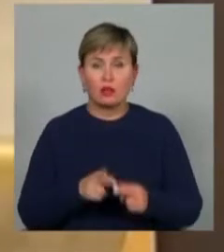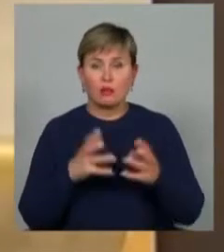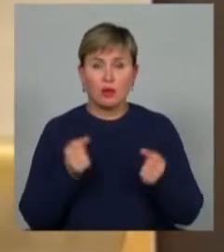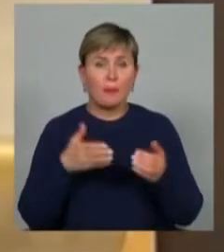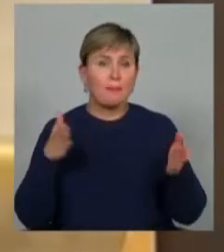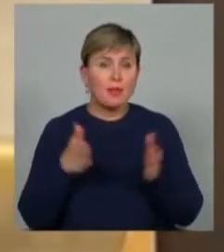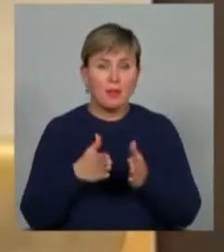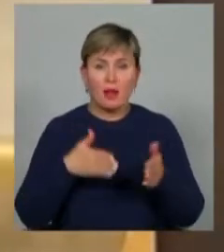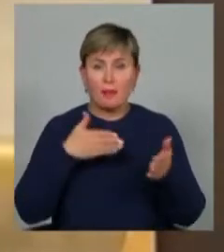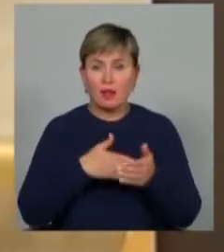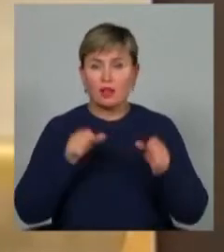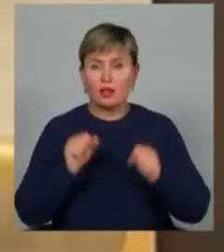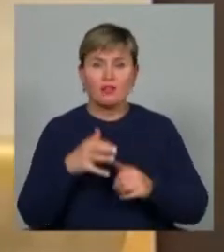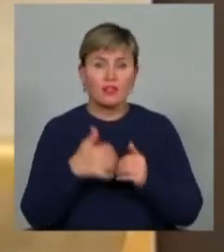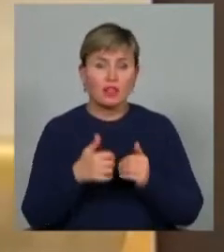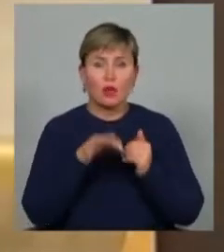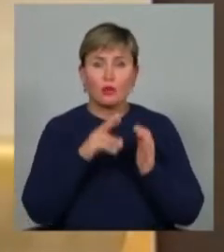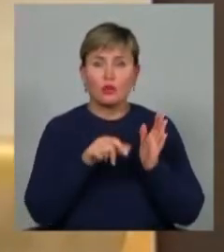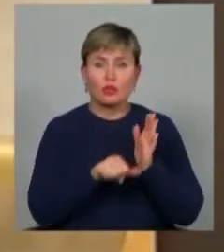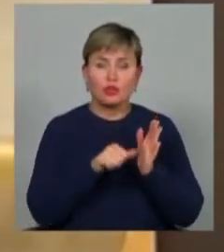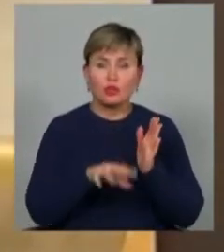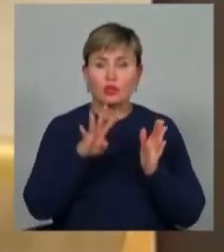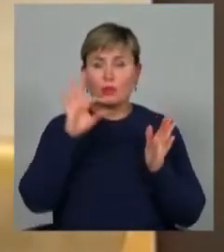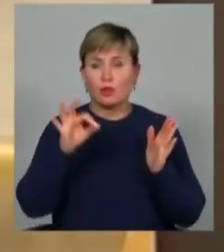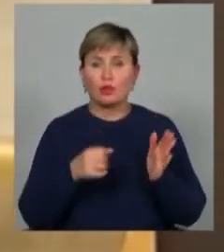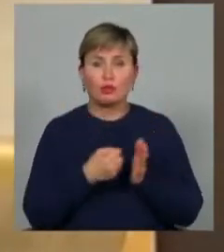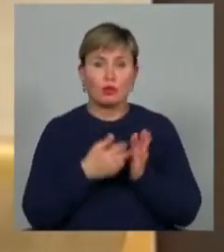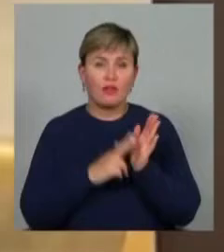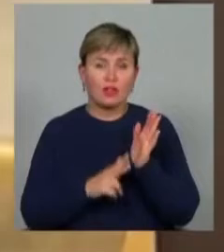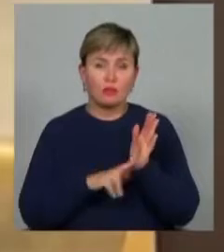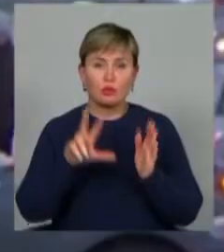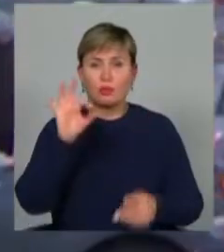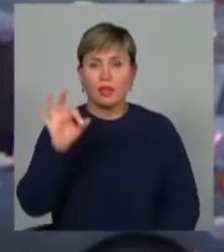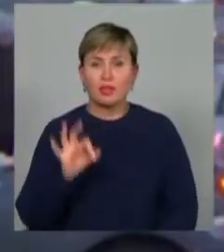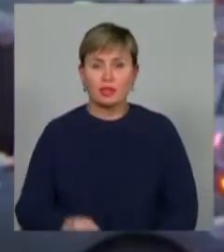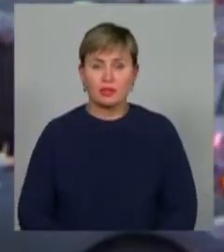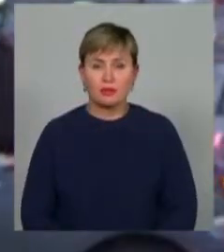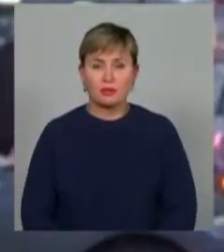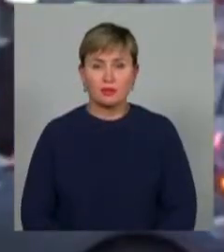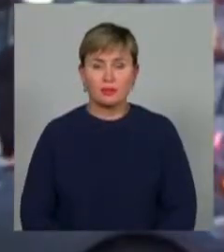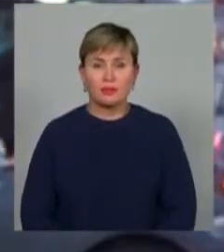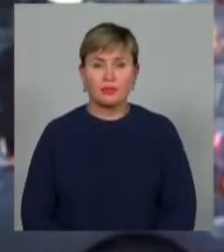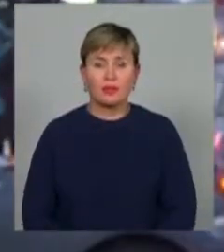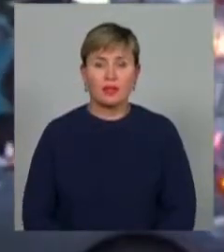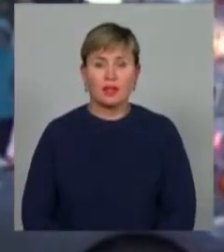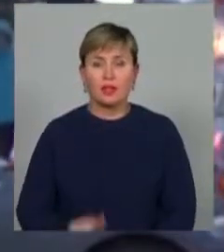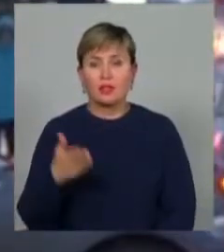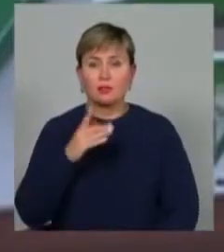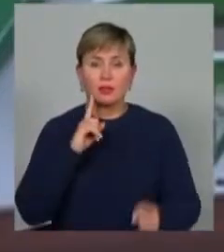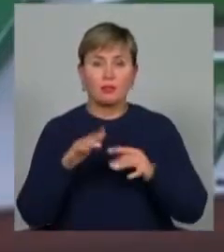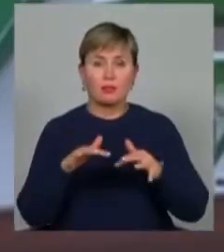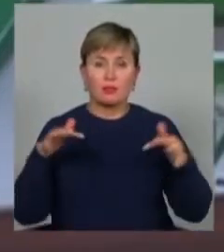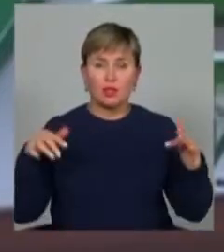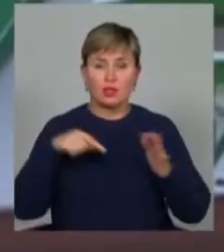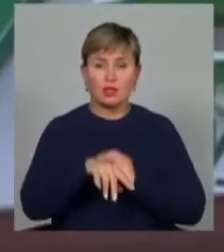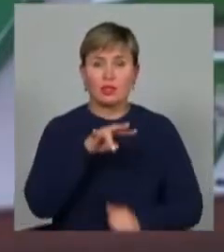порогов достаточности в среднем от 64% до 83%. В свою очередь, спикер Мажилиса